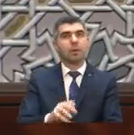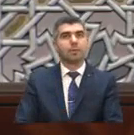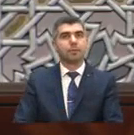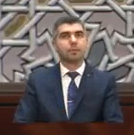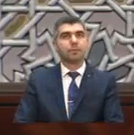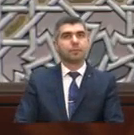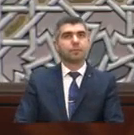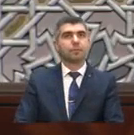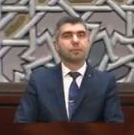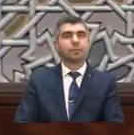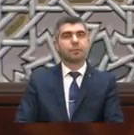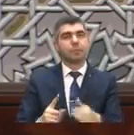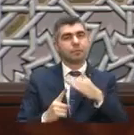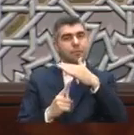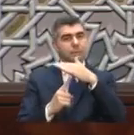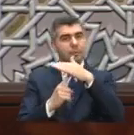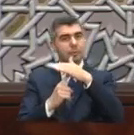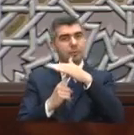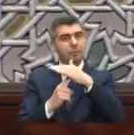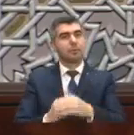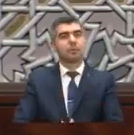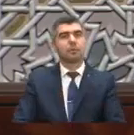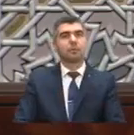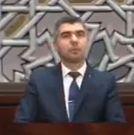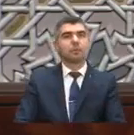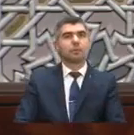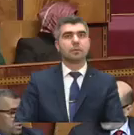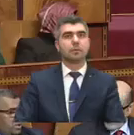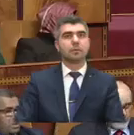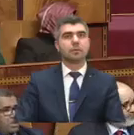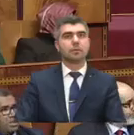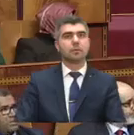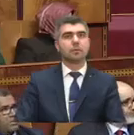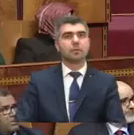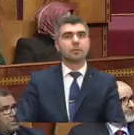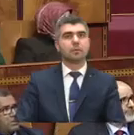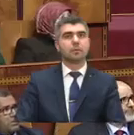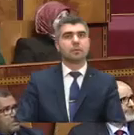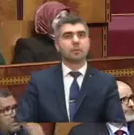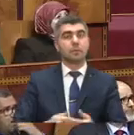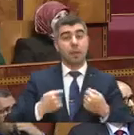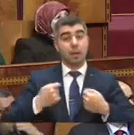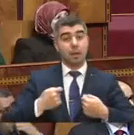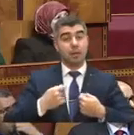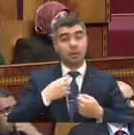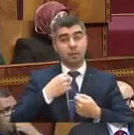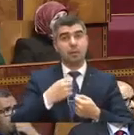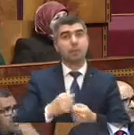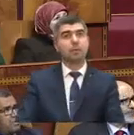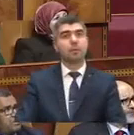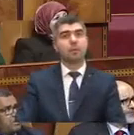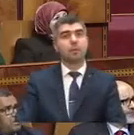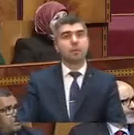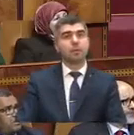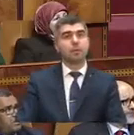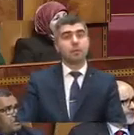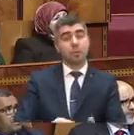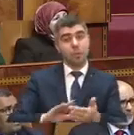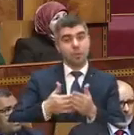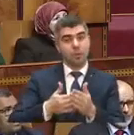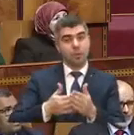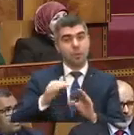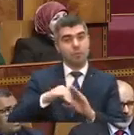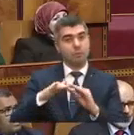نقطة نظام، تفضل. سيد الرئيس، أريد فقط إثارة انتباه المجلس